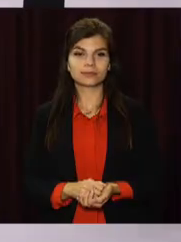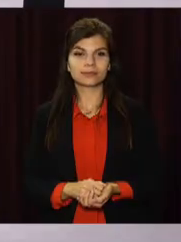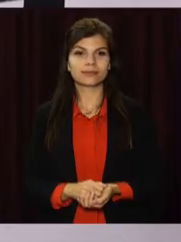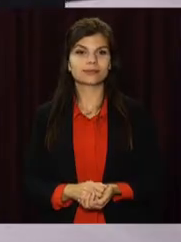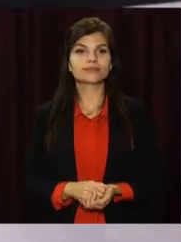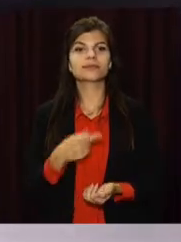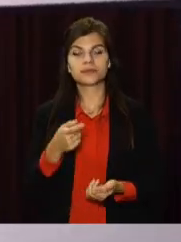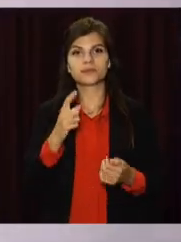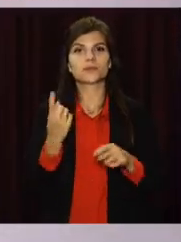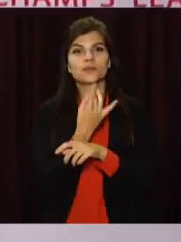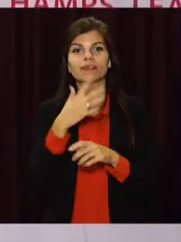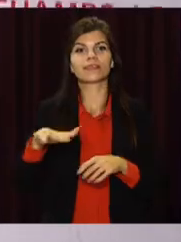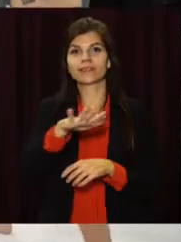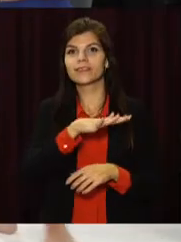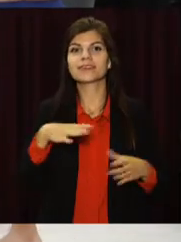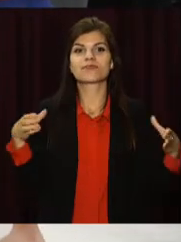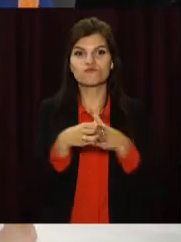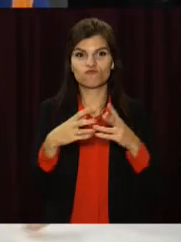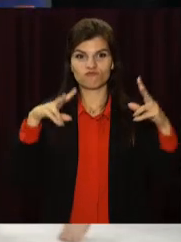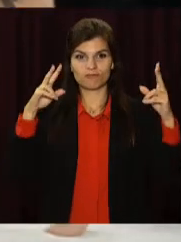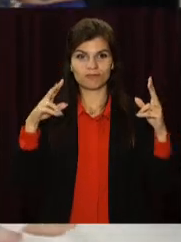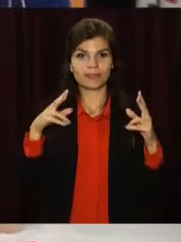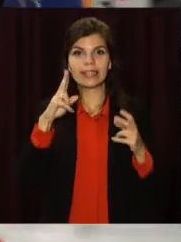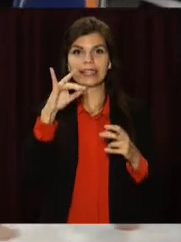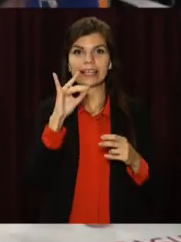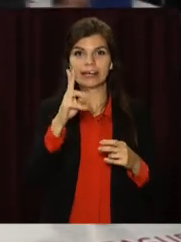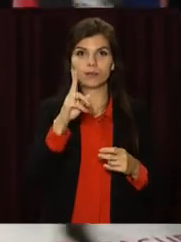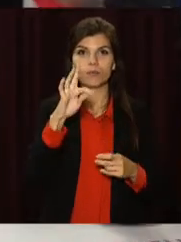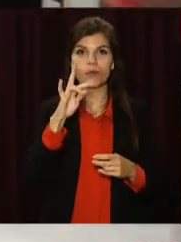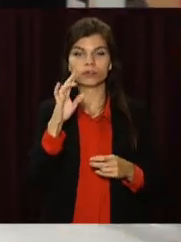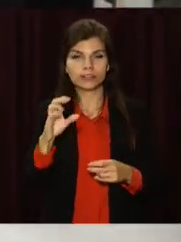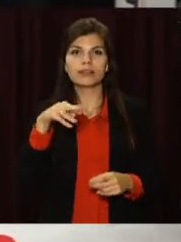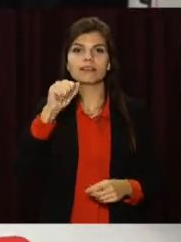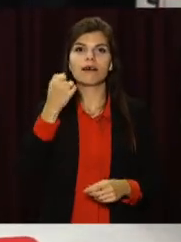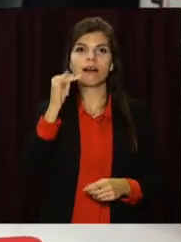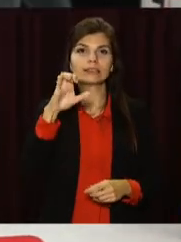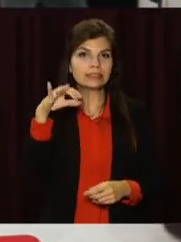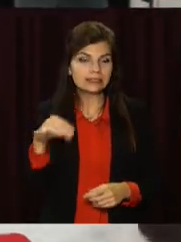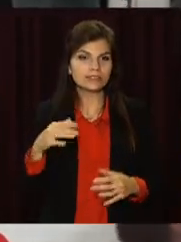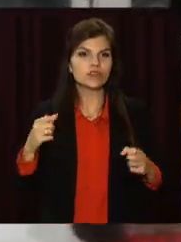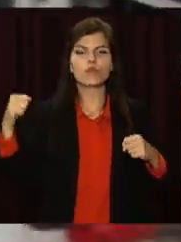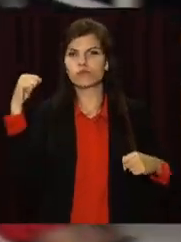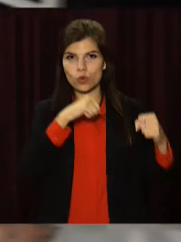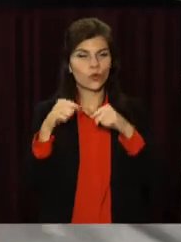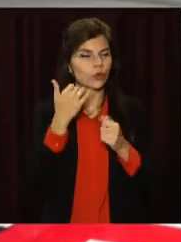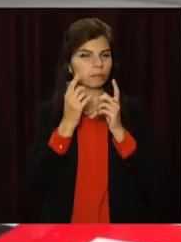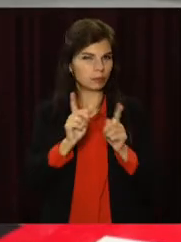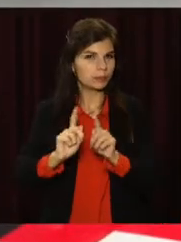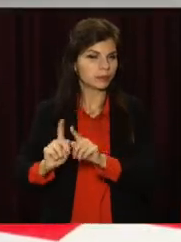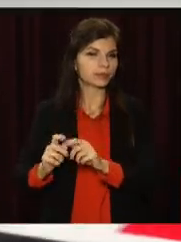Перша на ринзі команда White Knights та Octagon. Кікбоксинг і тайський бокс проти самбо і рукопашного бою.